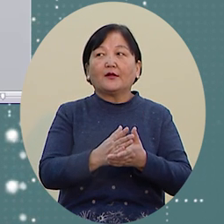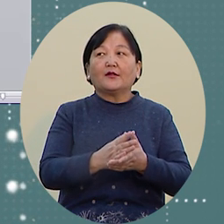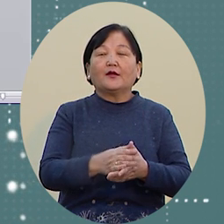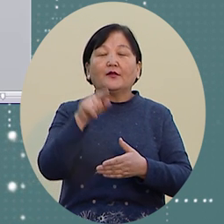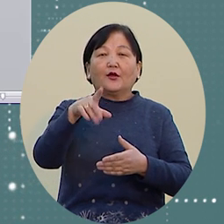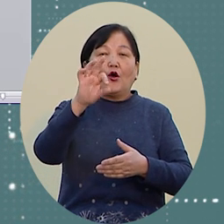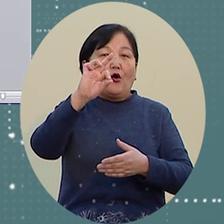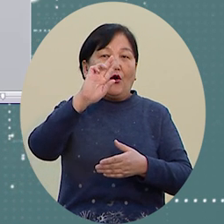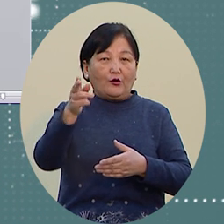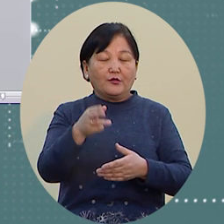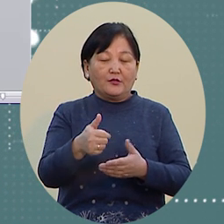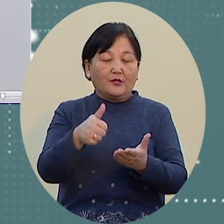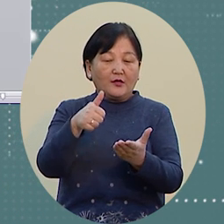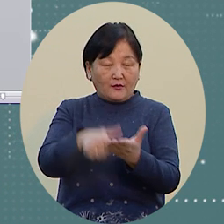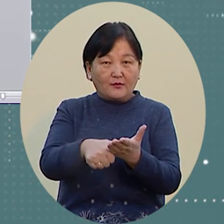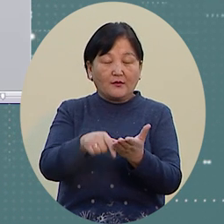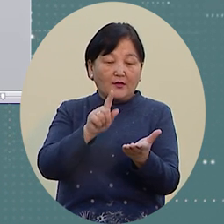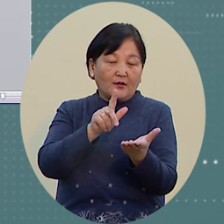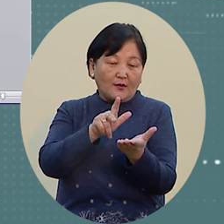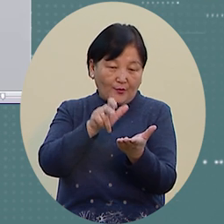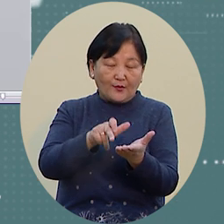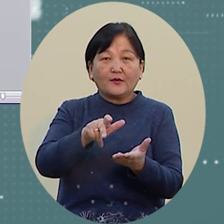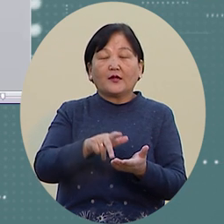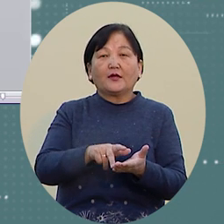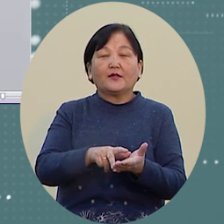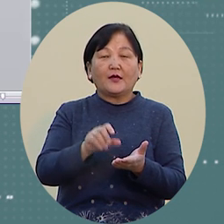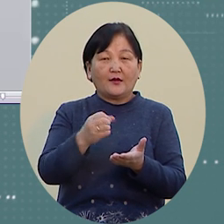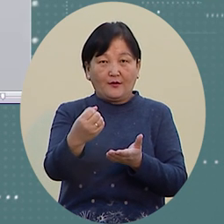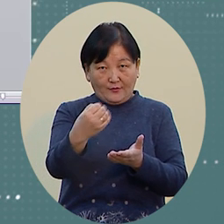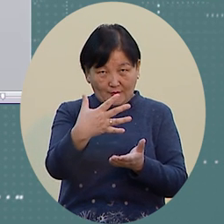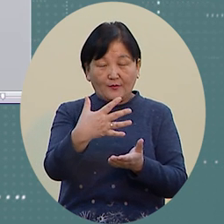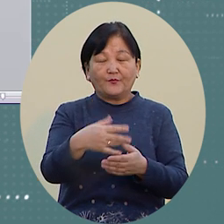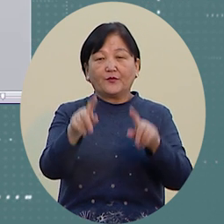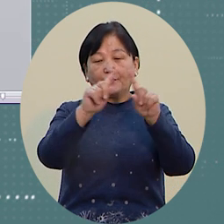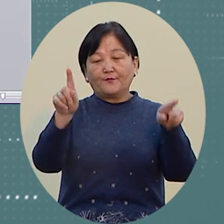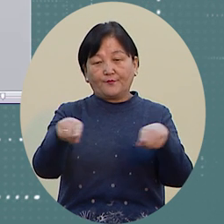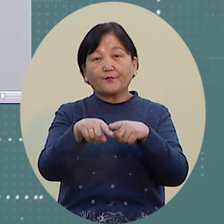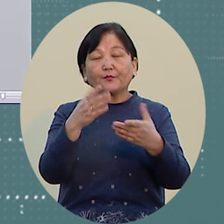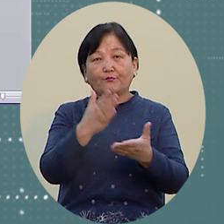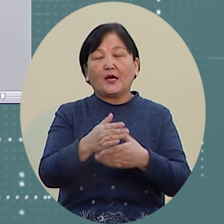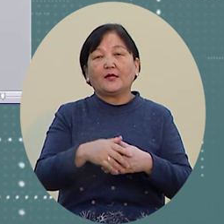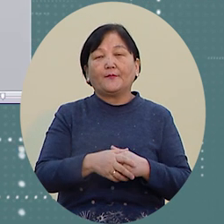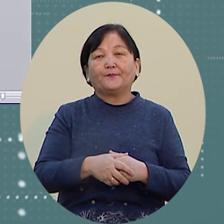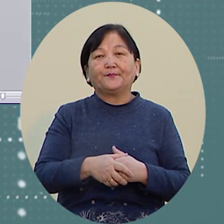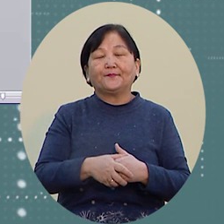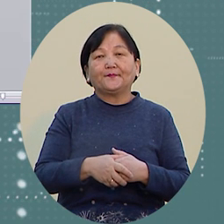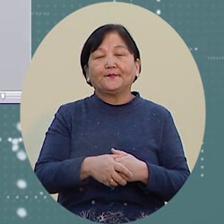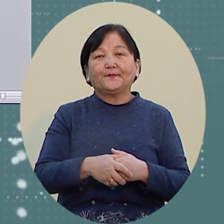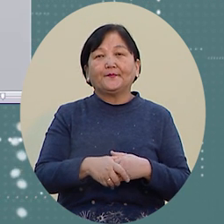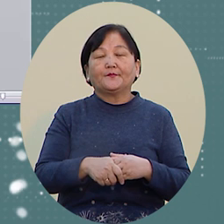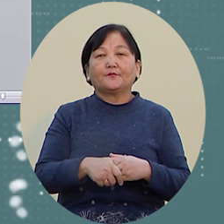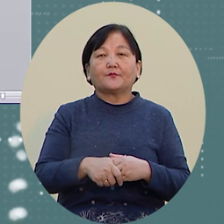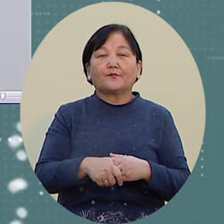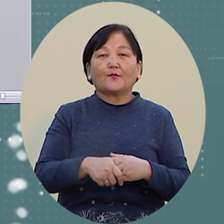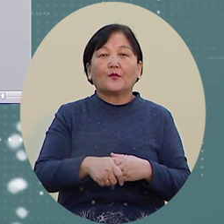За ингээд хүснэгт маань үүснэ. За ингээд тоолохоор 3 багамтайгаас